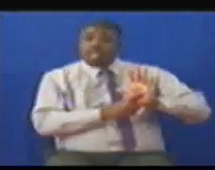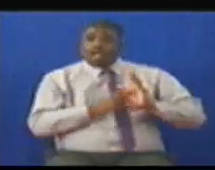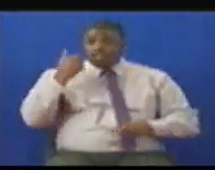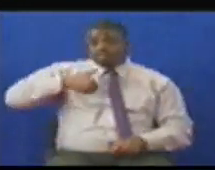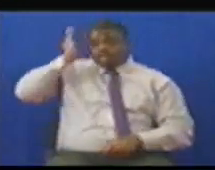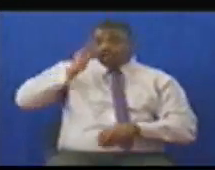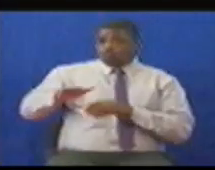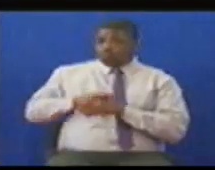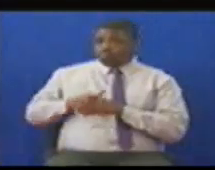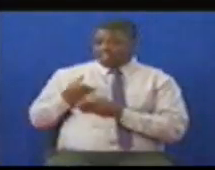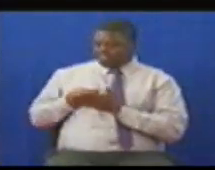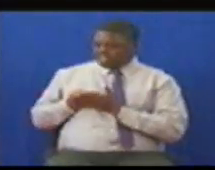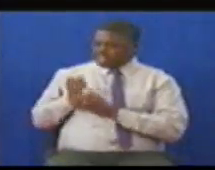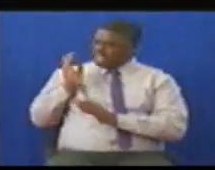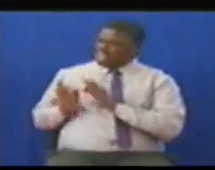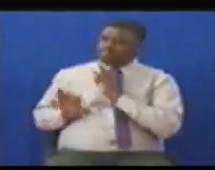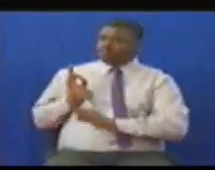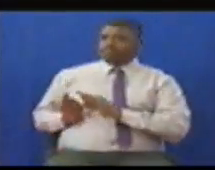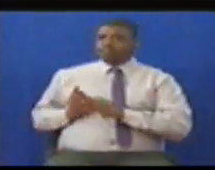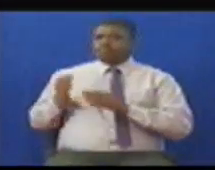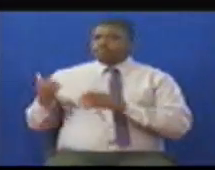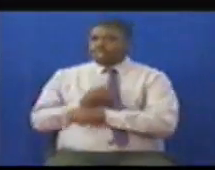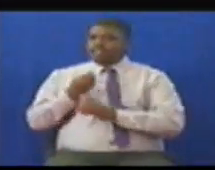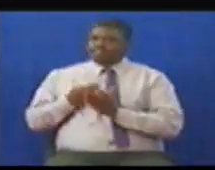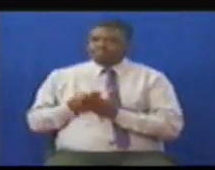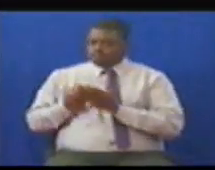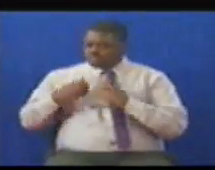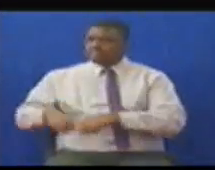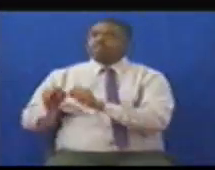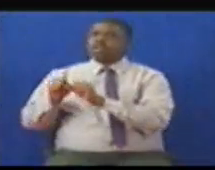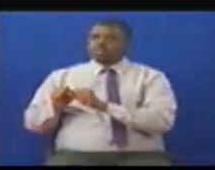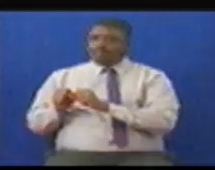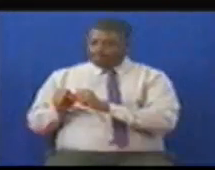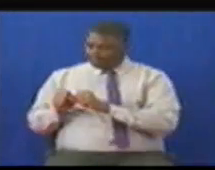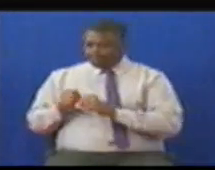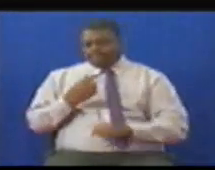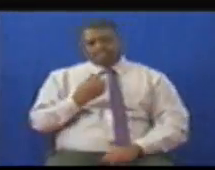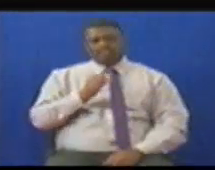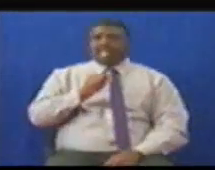fedha zilizozipata kwa ajili ya utekelezaji wa awamu ya pili ya mpango wa kunusuru kaya maskini kwa kuyafikia